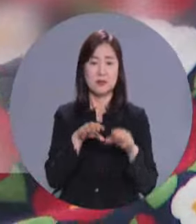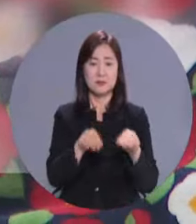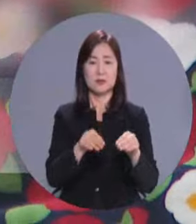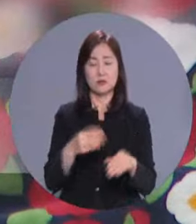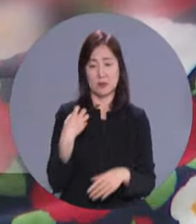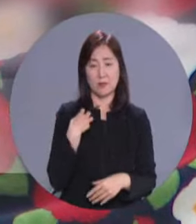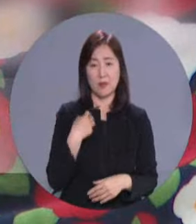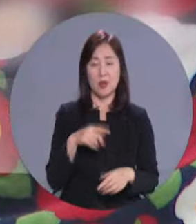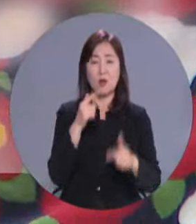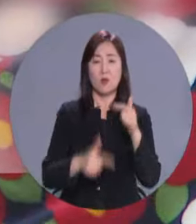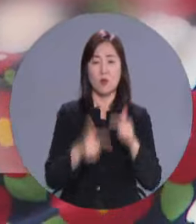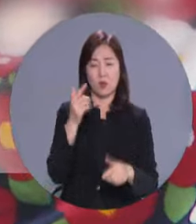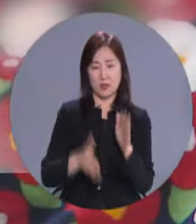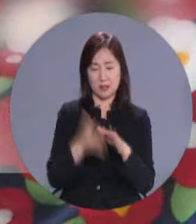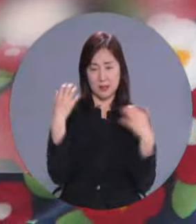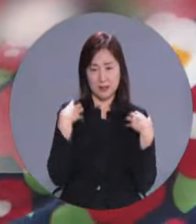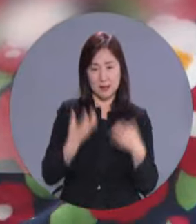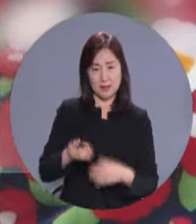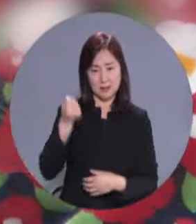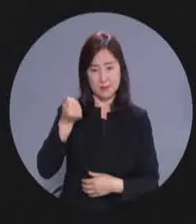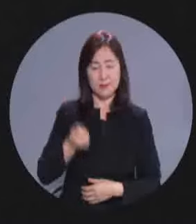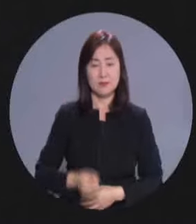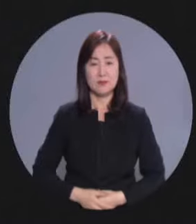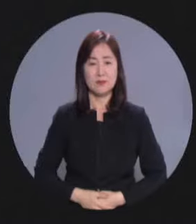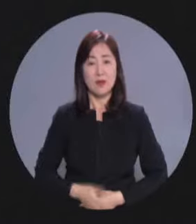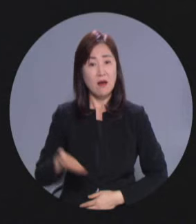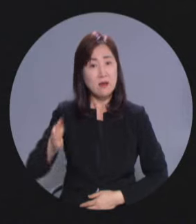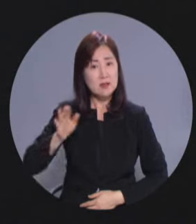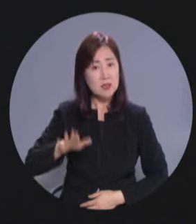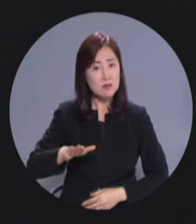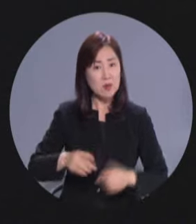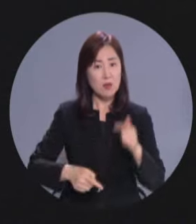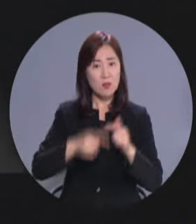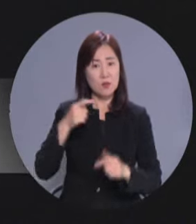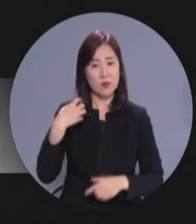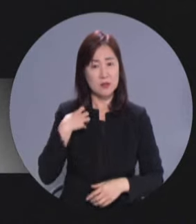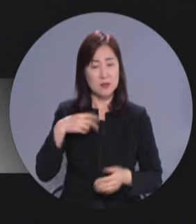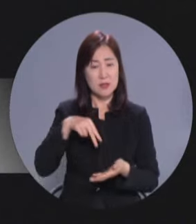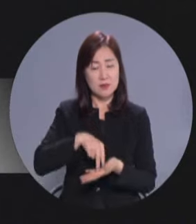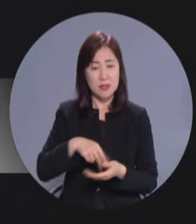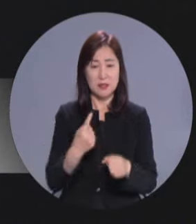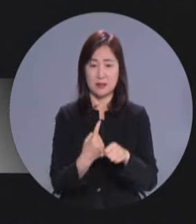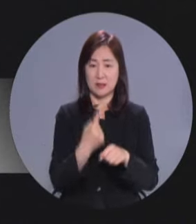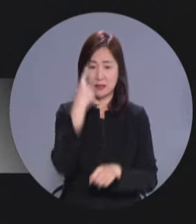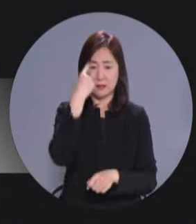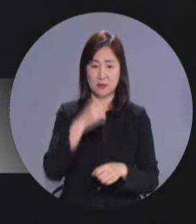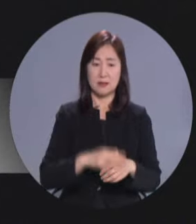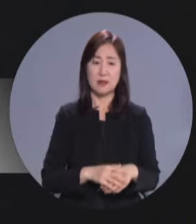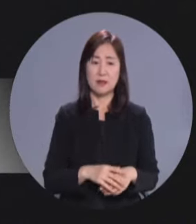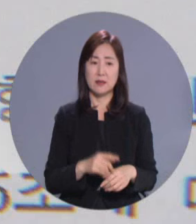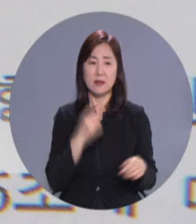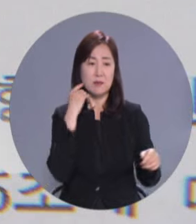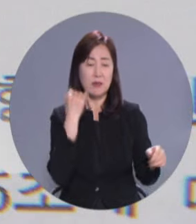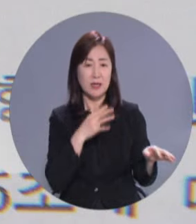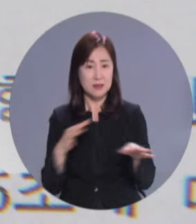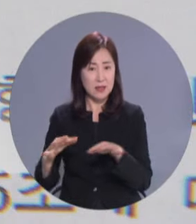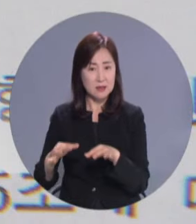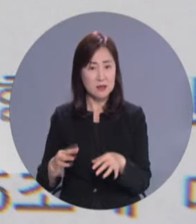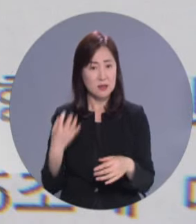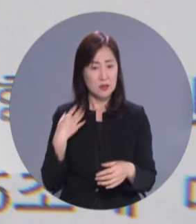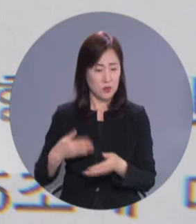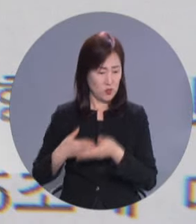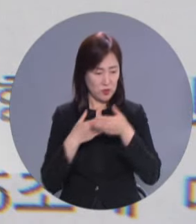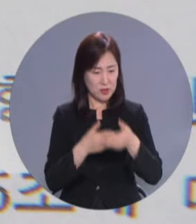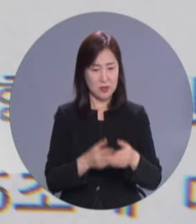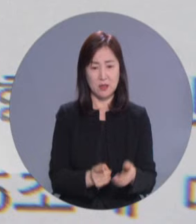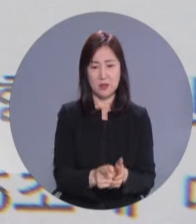주체는 지자체인 목포 시입니다 하지만 목포시는 지난해 목포 지방해양수산청이 요청한 목포 학내